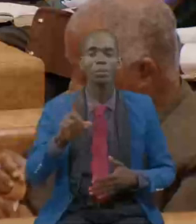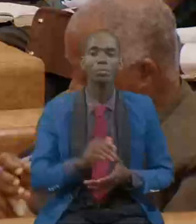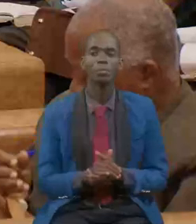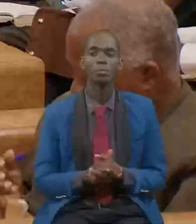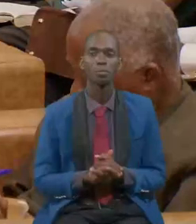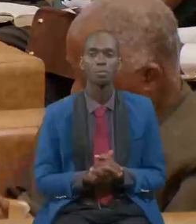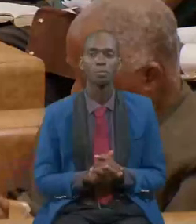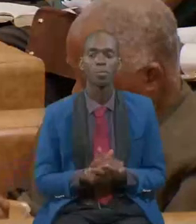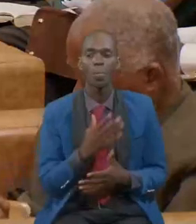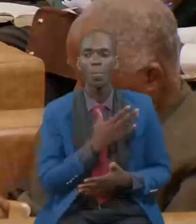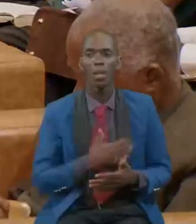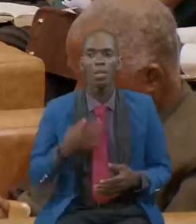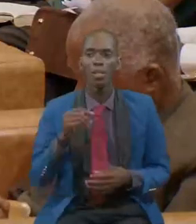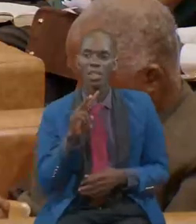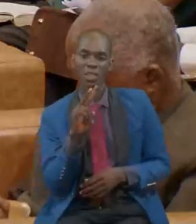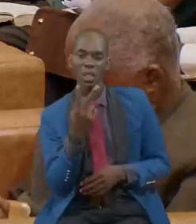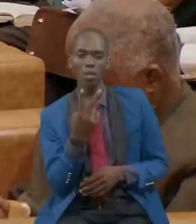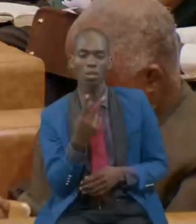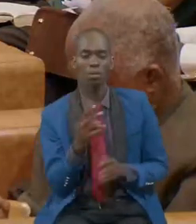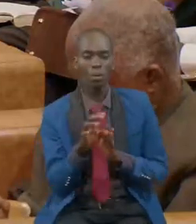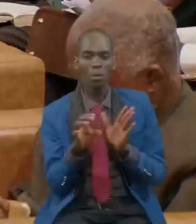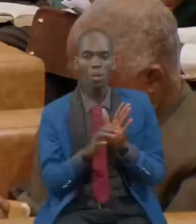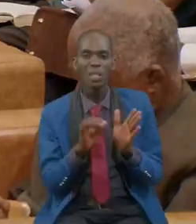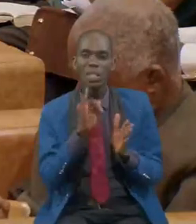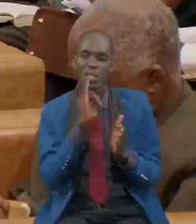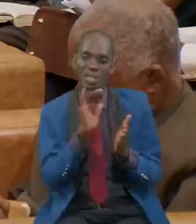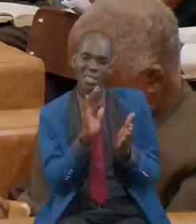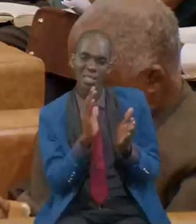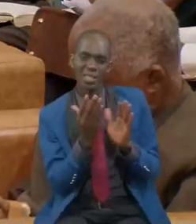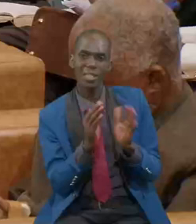verset 31 dit, voici le second.